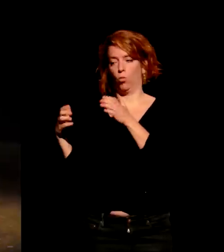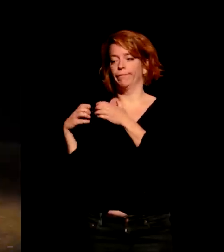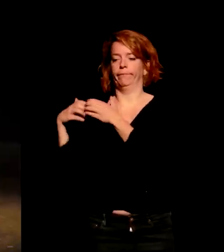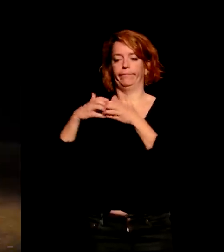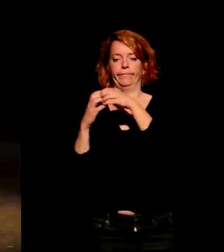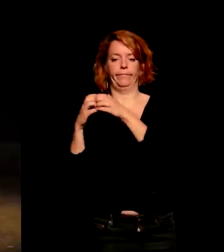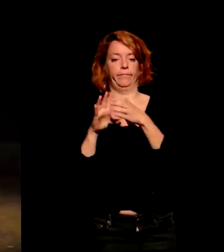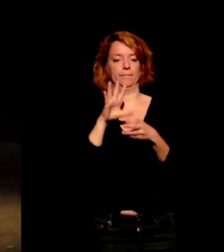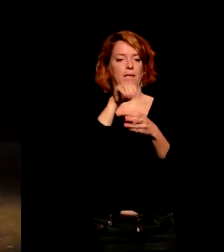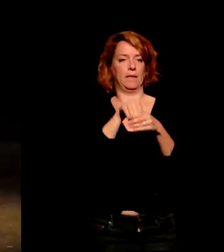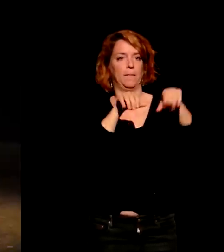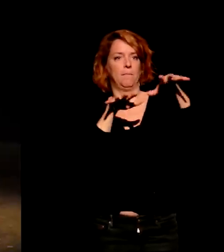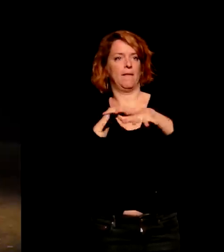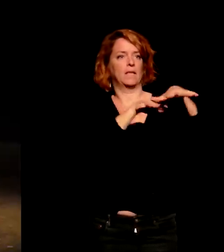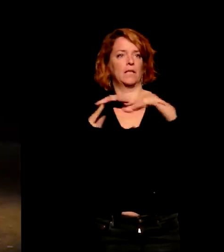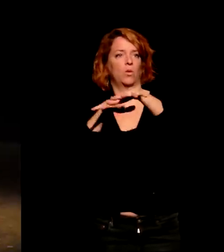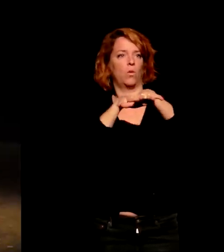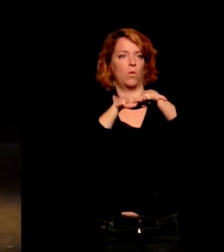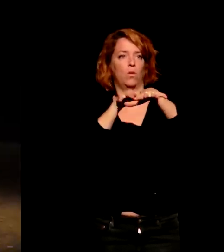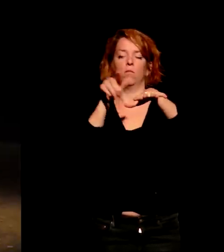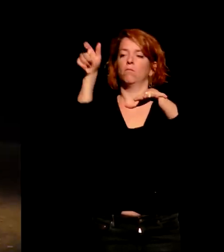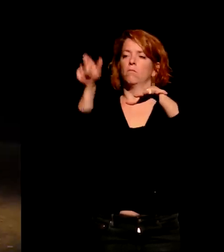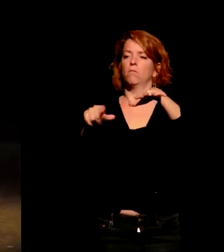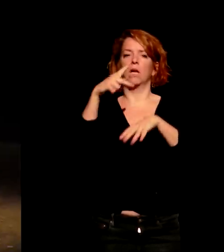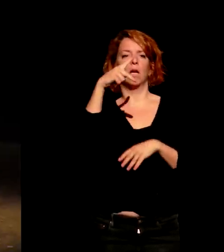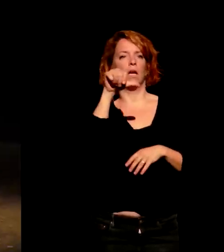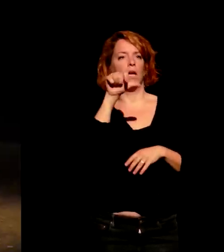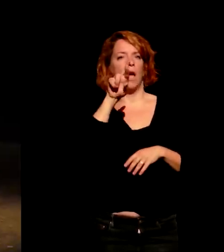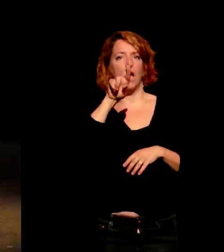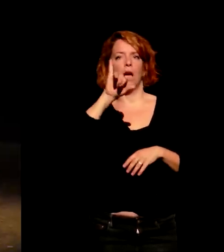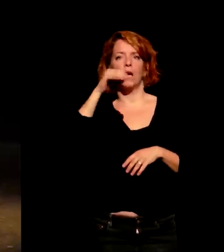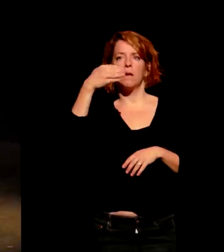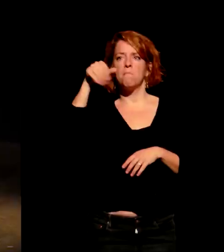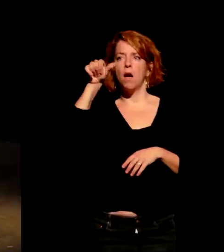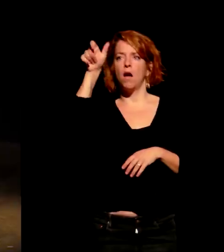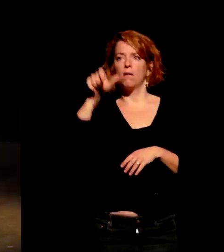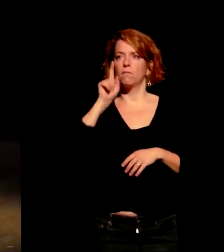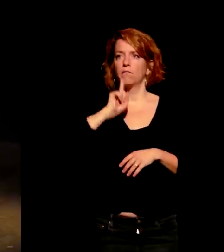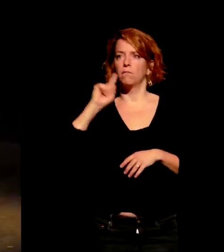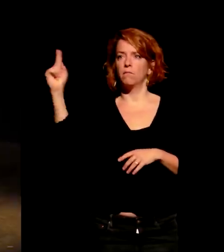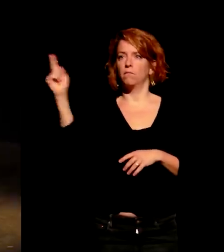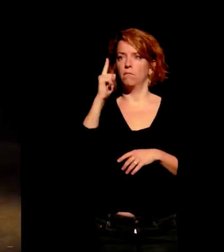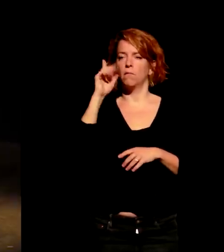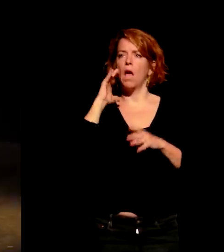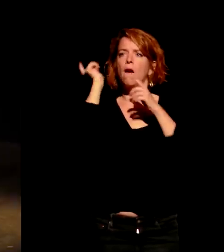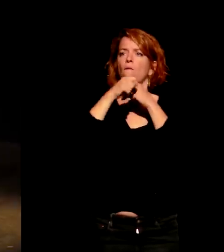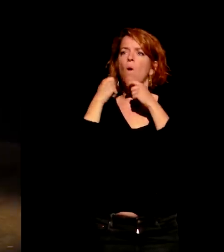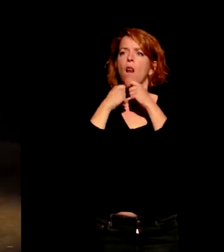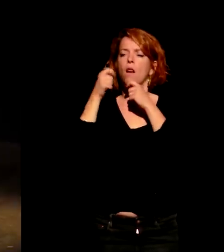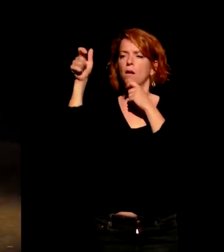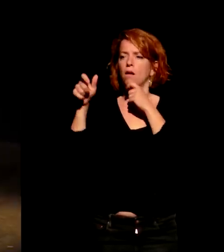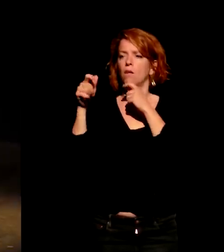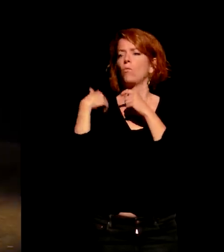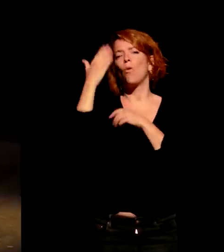manifestation. Je rentre dans la manifestation et là, il y a Karima. Karima qui vient me voir. Et Karima qui porte le voile, que je connais parce